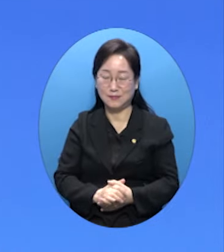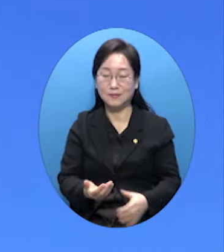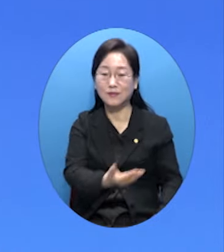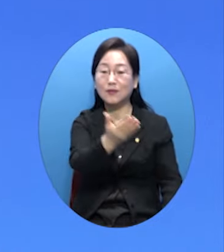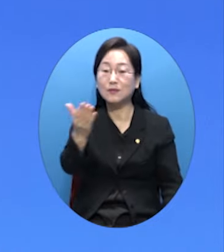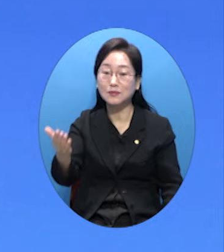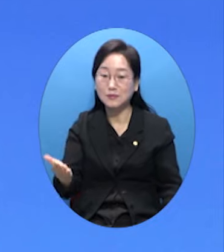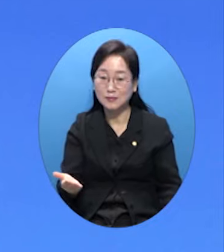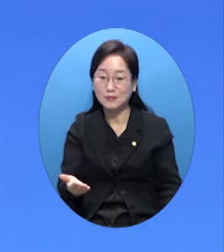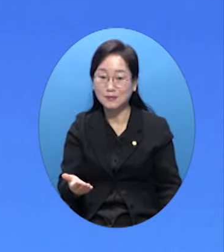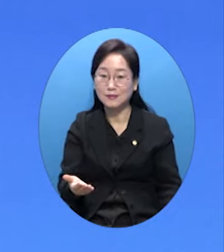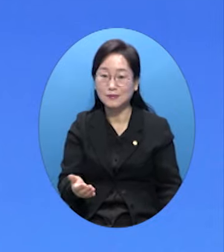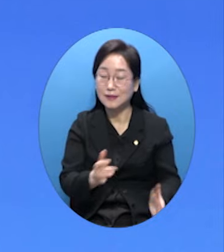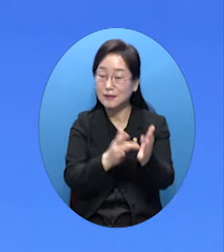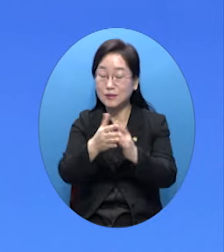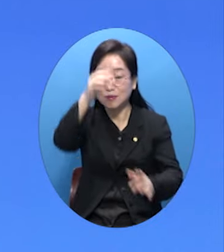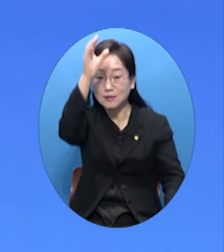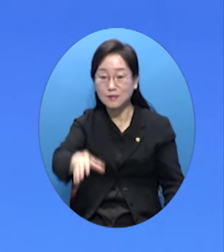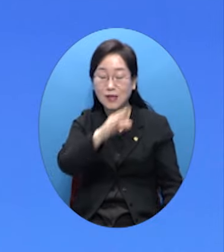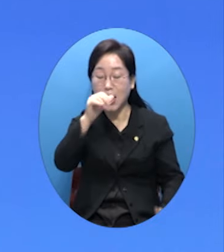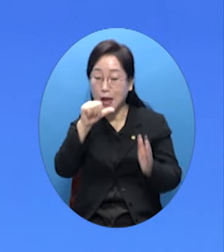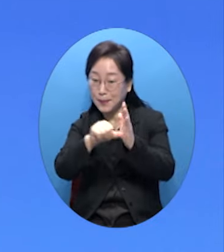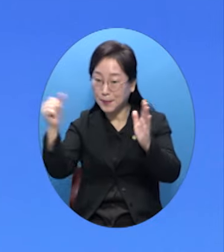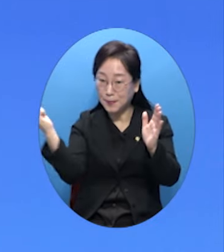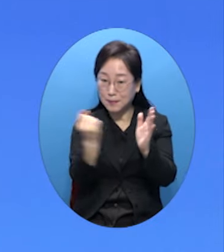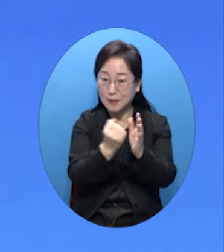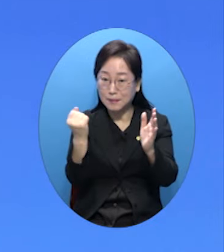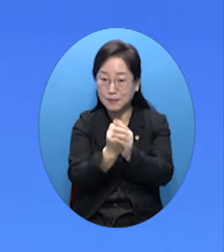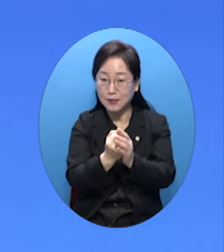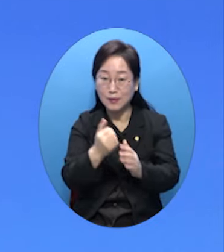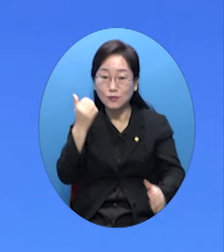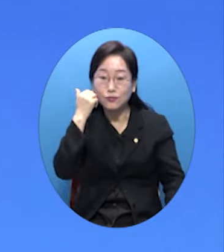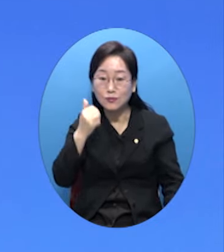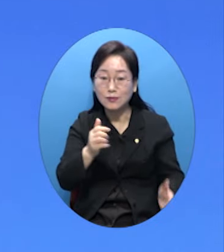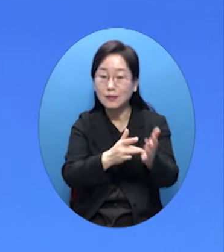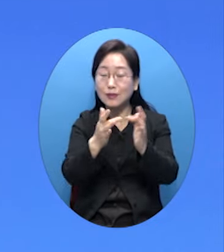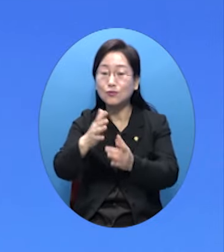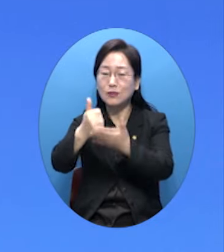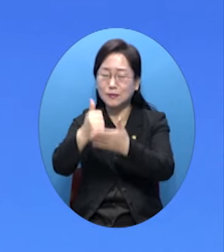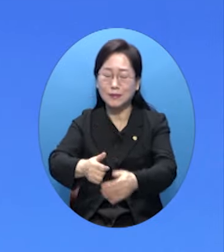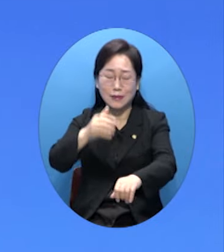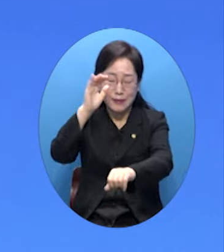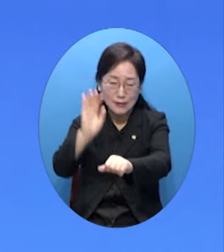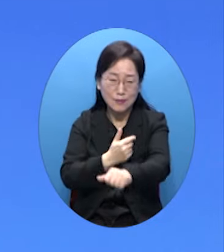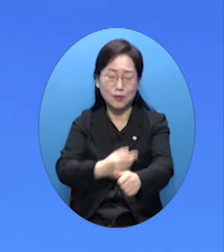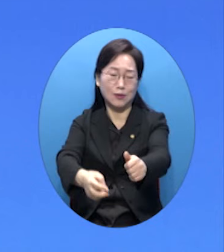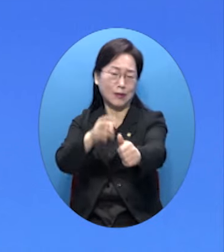여러분, 예수님 십자가 못 박은 사람들은 다 예수님이 잘못했다고 그러고